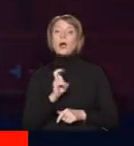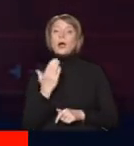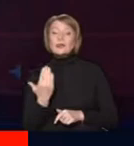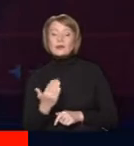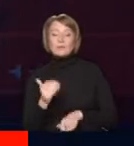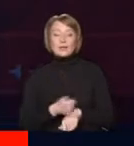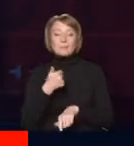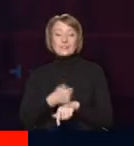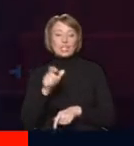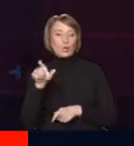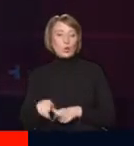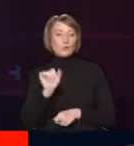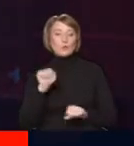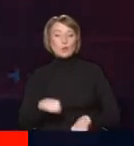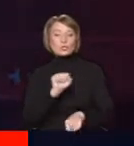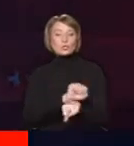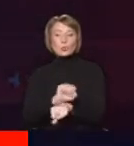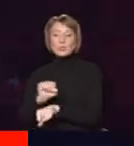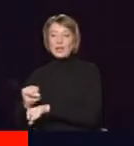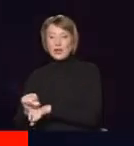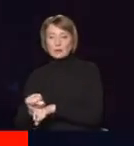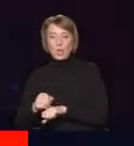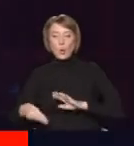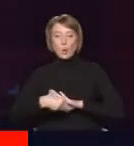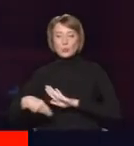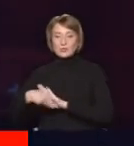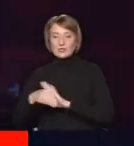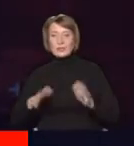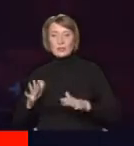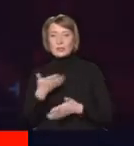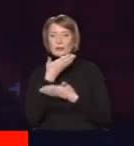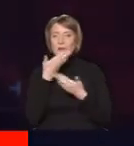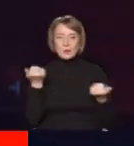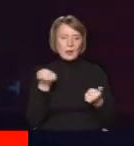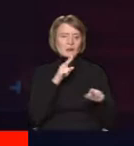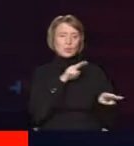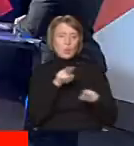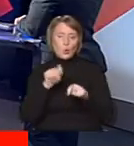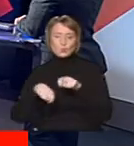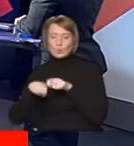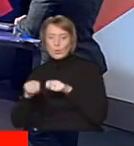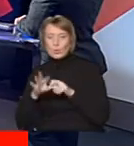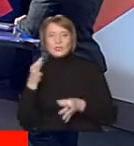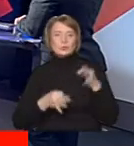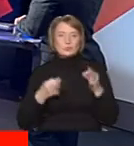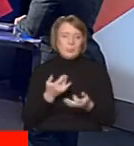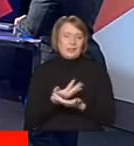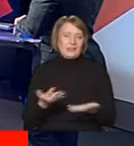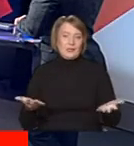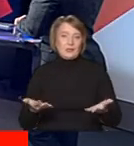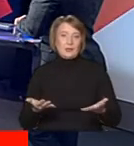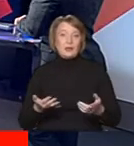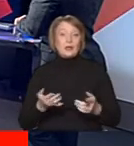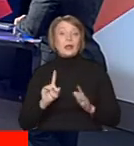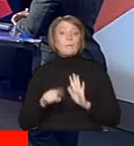голова, зможете зупиняти певні корупційні моменти, не маючи контролю над судами, правоохоронними органами, які йдуть з центральної влади і так далі. Так в тому